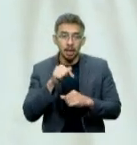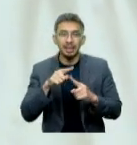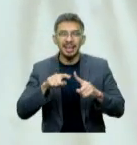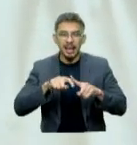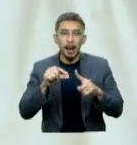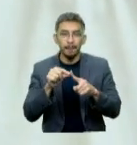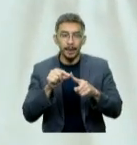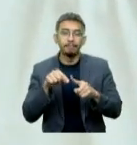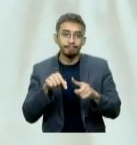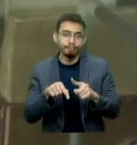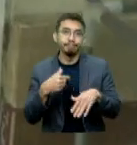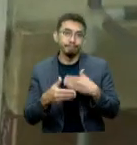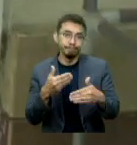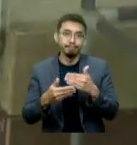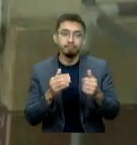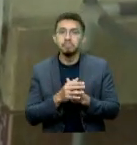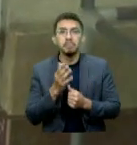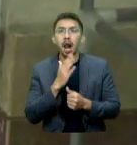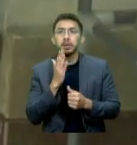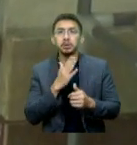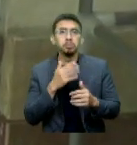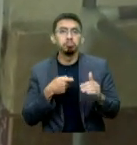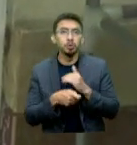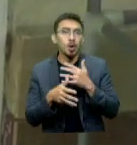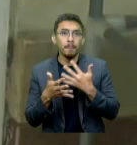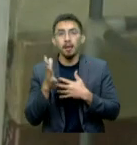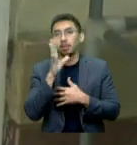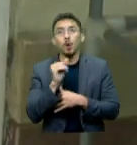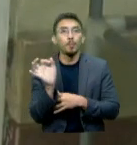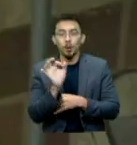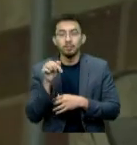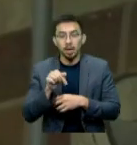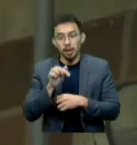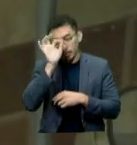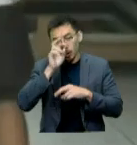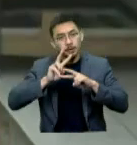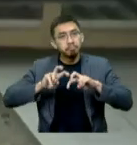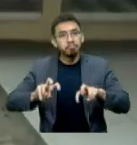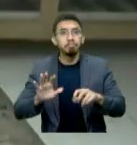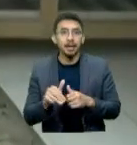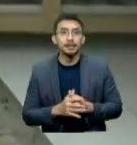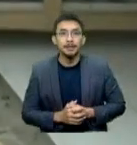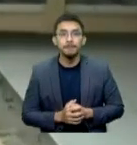kejadian. Motif pembunuhan belum diketahui, pelaku masih diperiksa polisi.